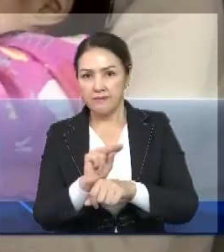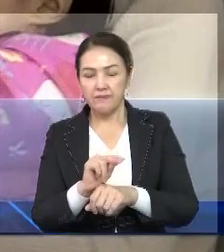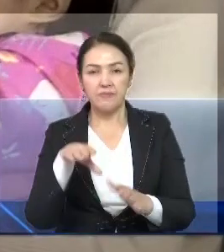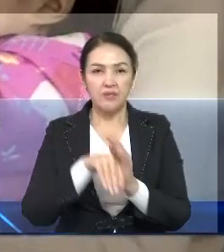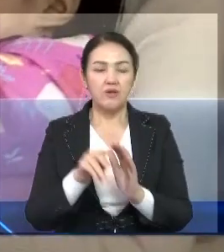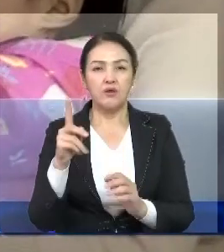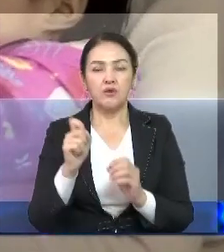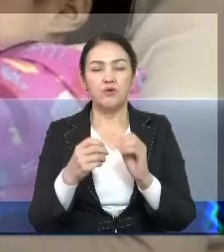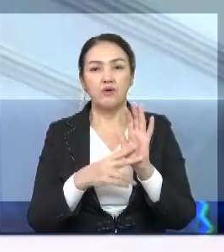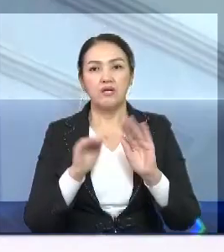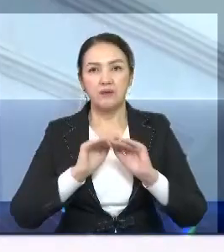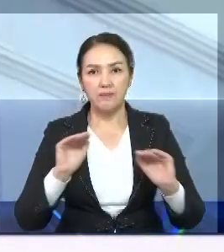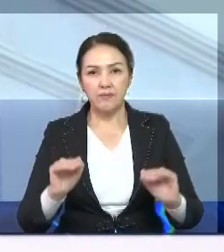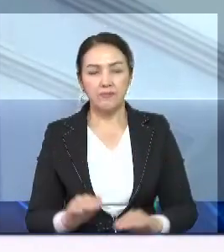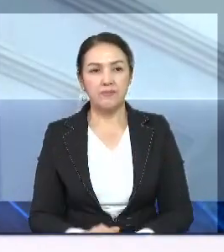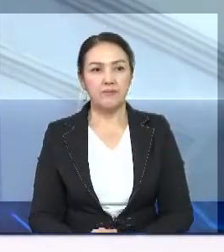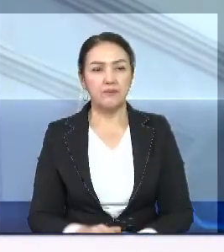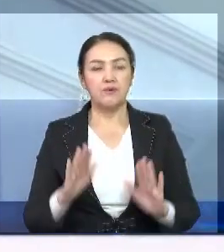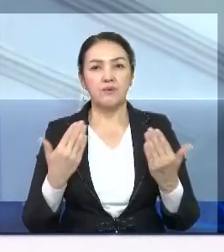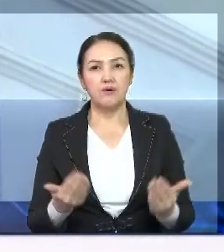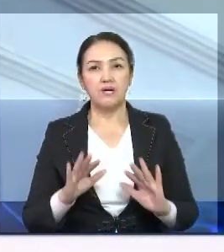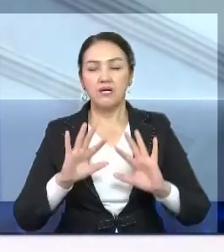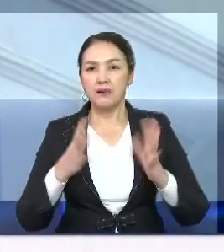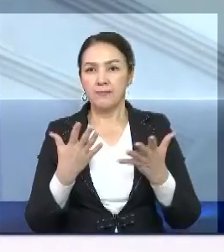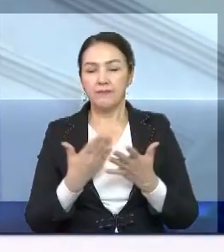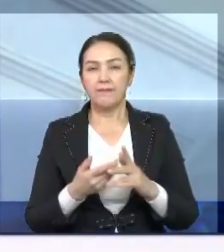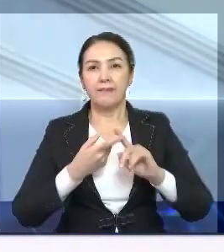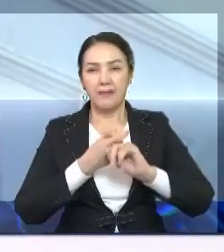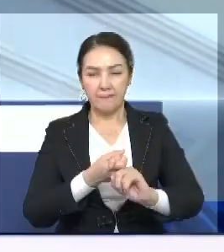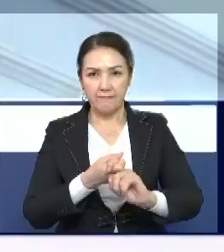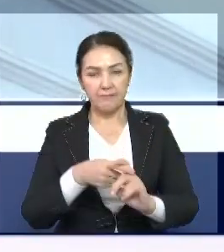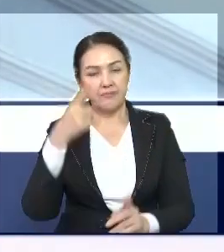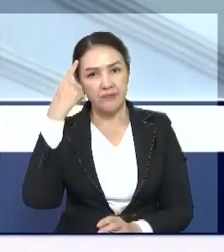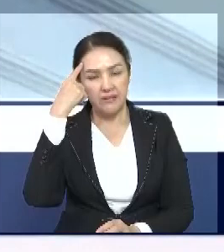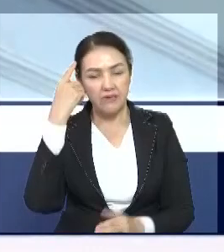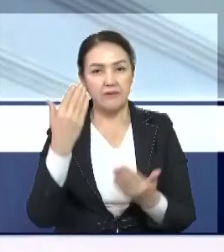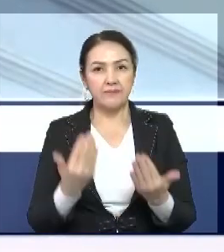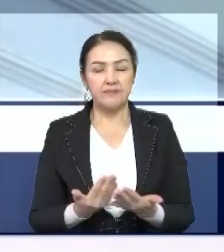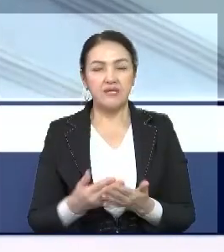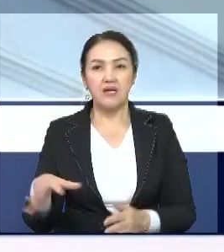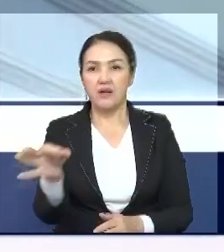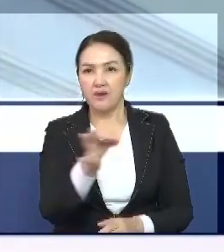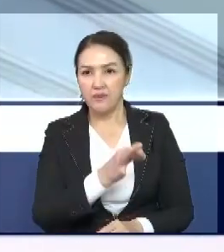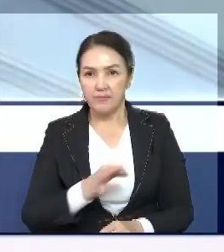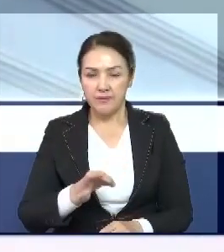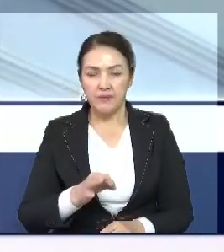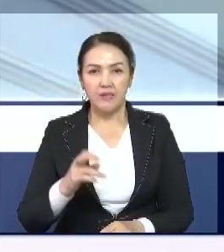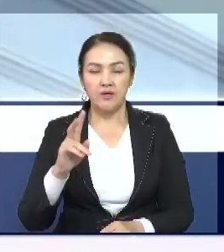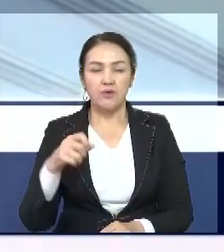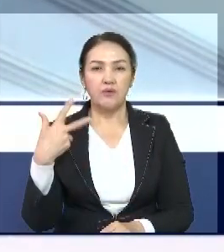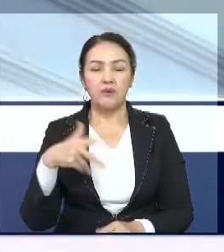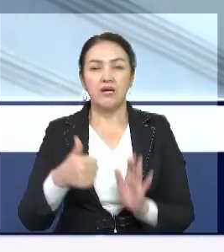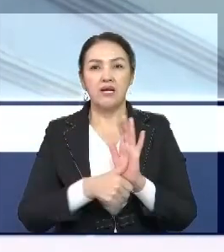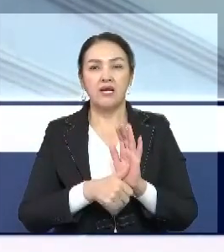оның 118-і бала. Осы жағдайды, эпидемиялық жағдайды ескере отырып, облыс бойынша